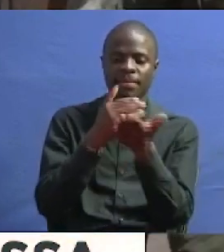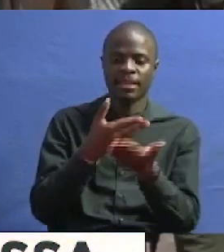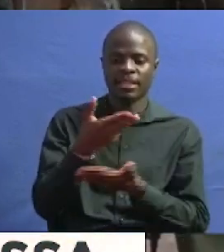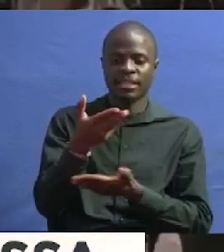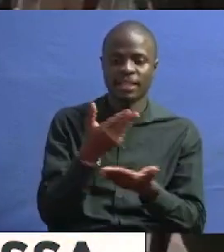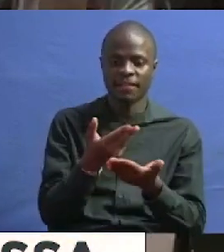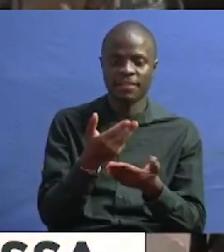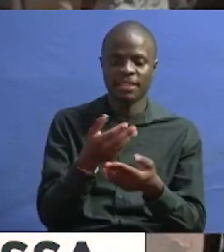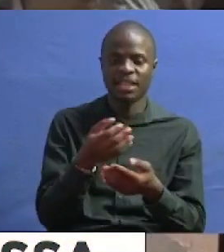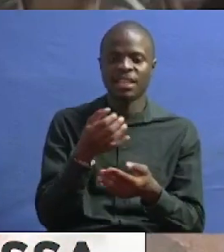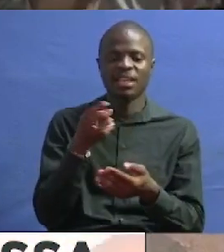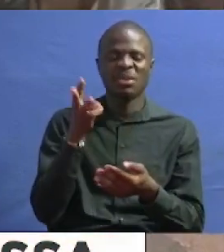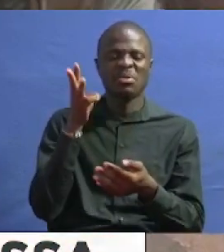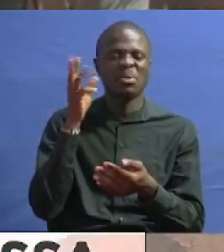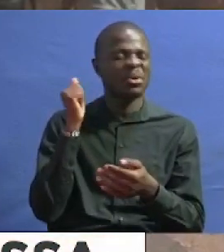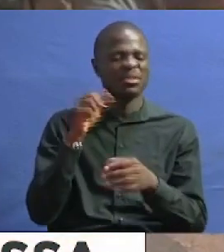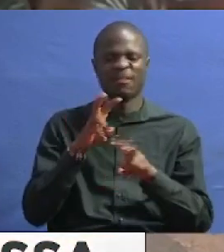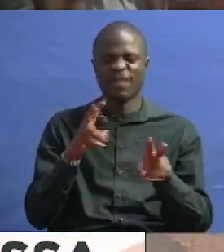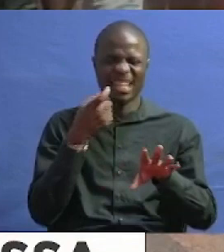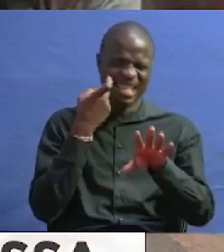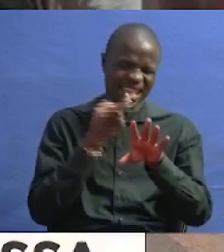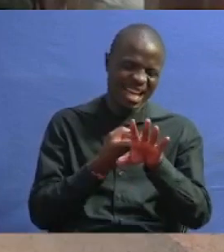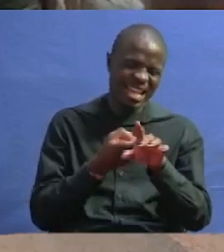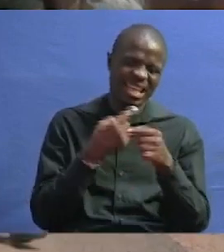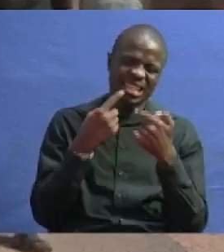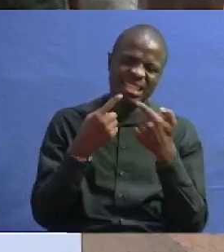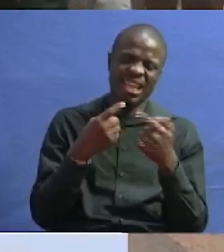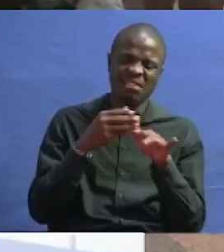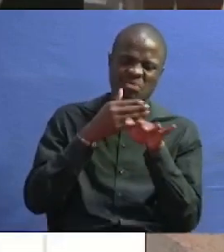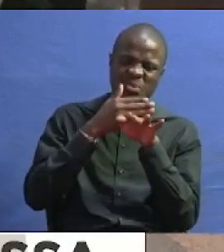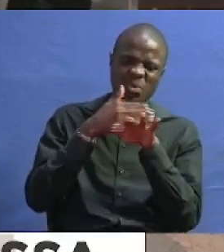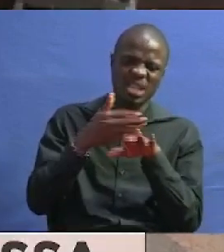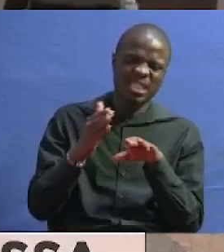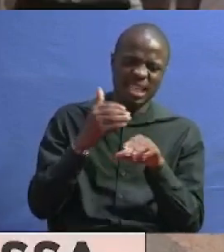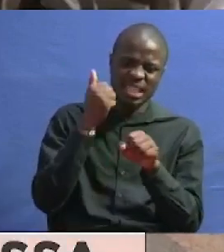uvukishaji wa raia ulikuwa mgumu mno na kusisitiza hasara